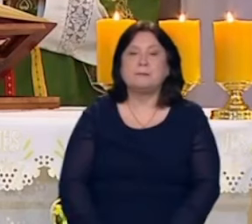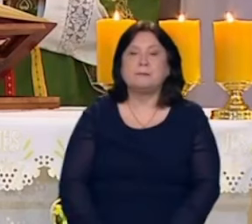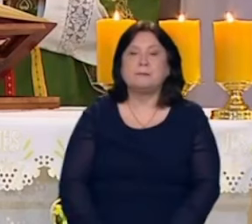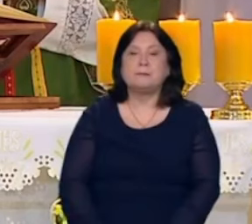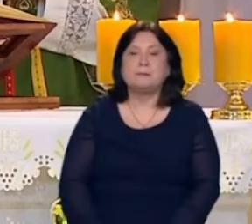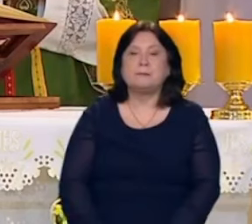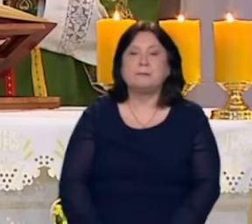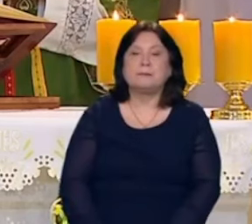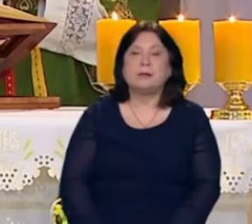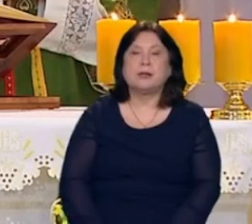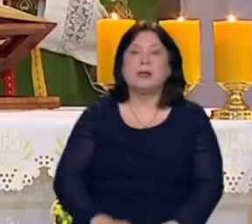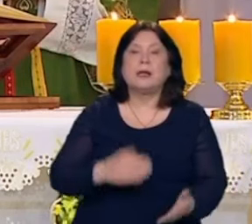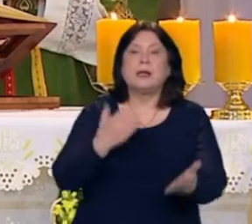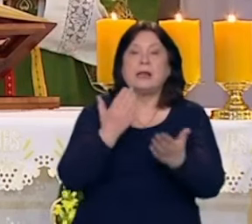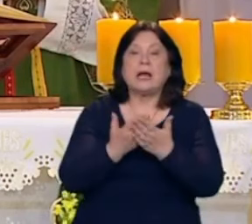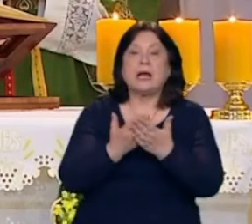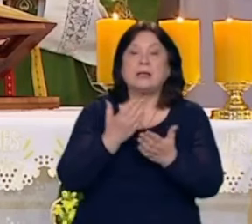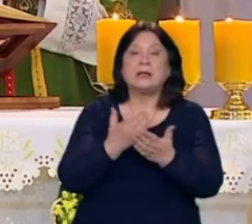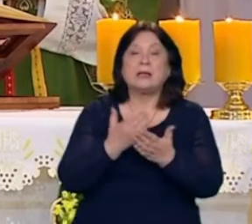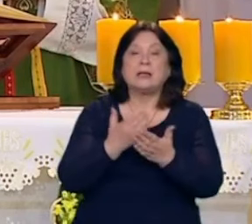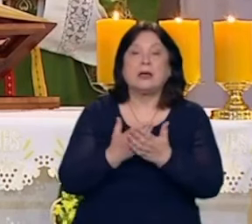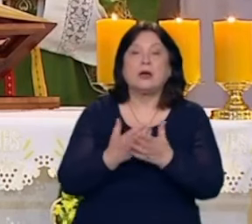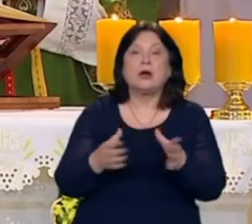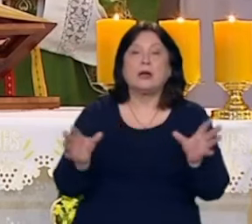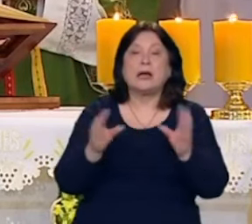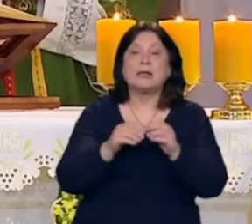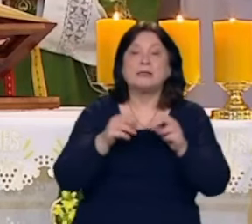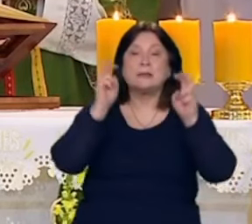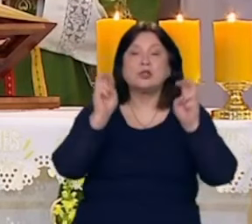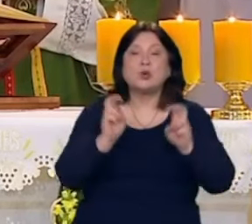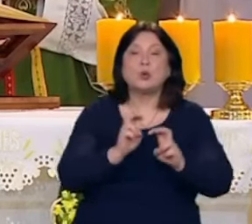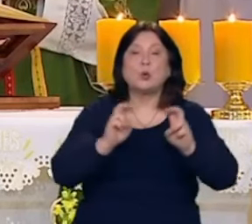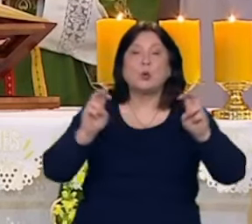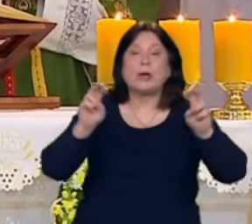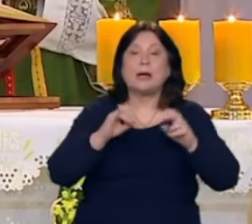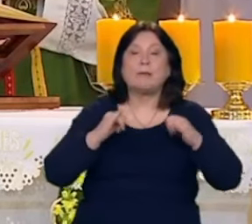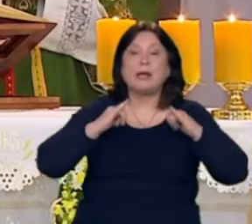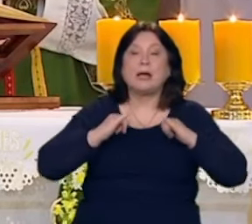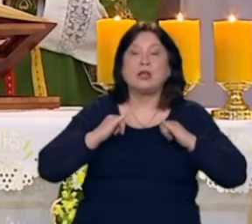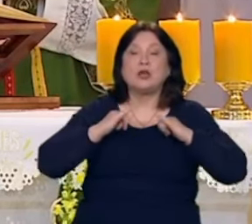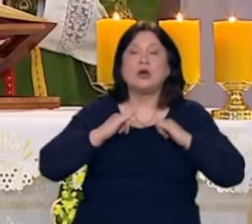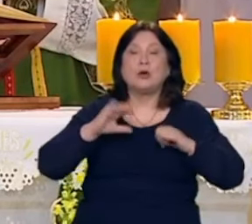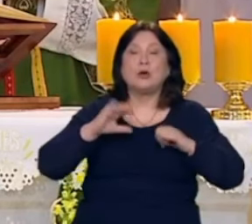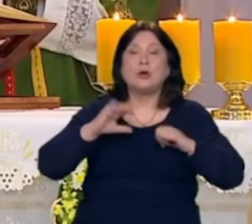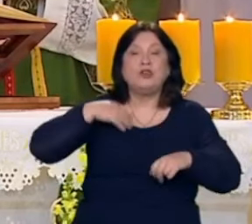bramy Dlatego z chórami aniołów i